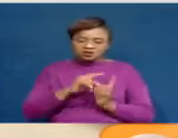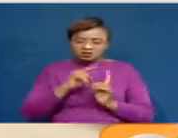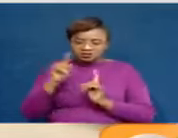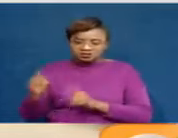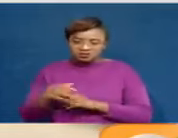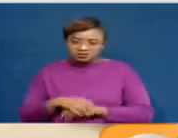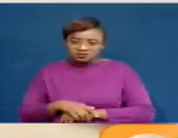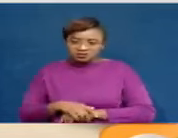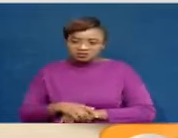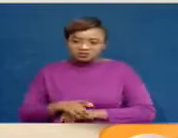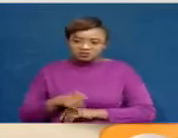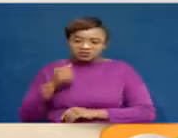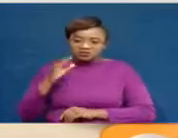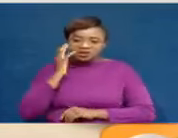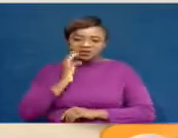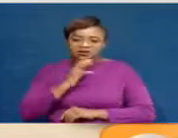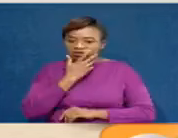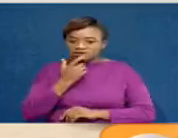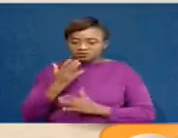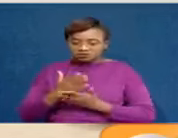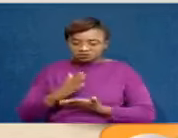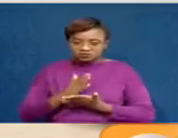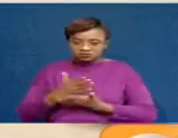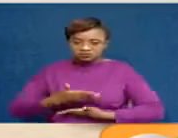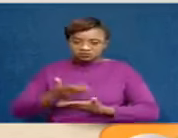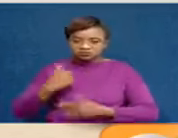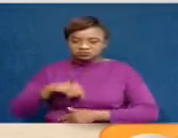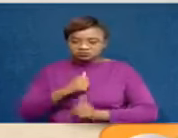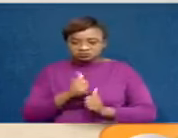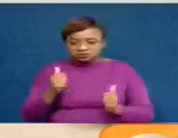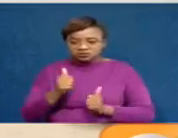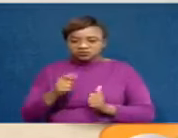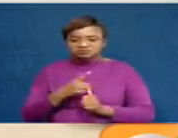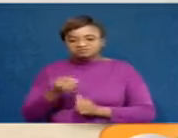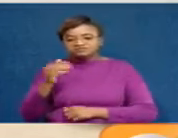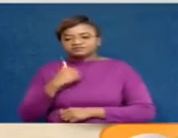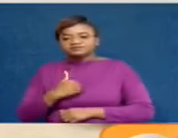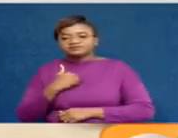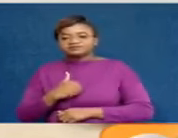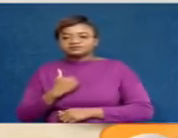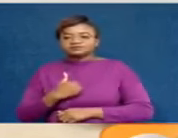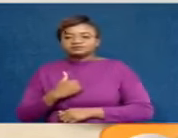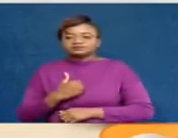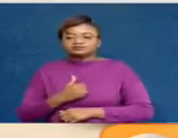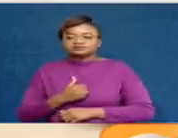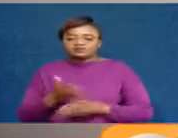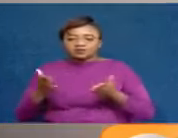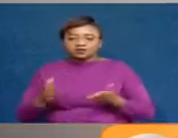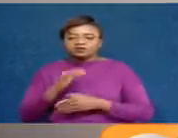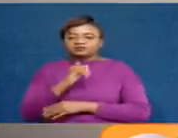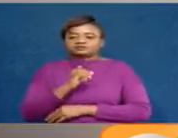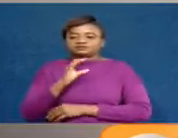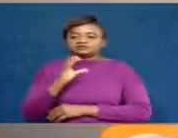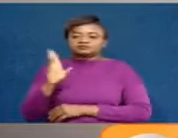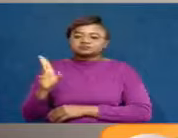ya Kenyatta ilikuwa mzuri, na akapelekwa theater na sako ICU.